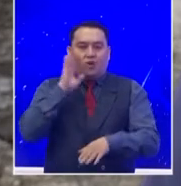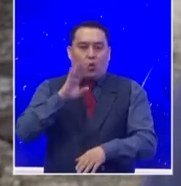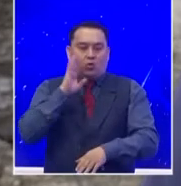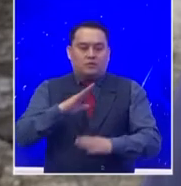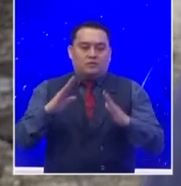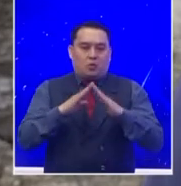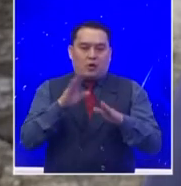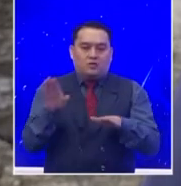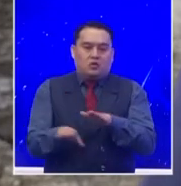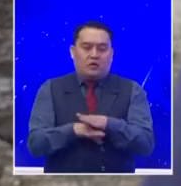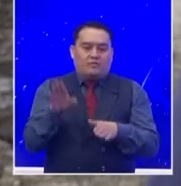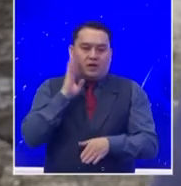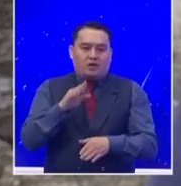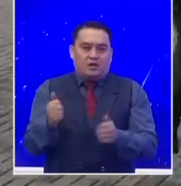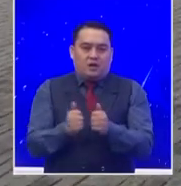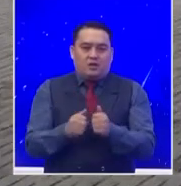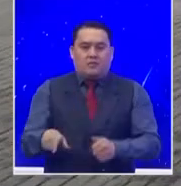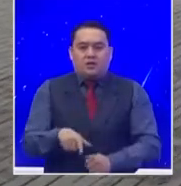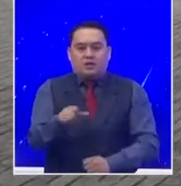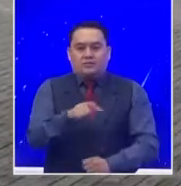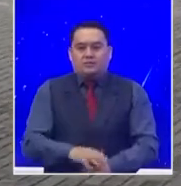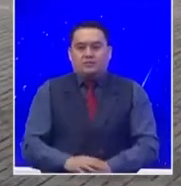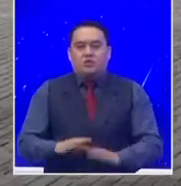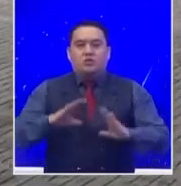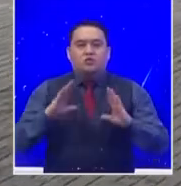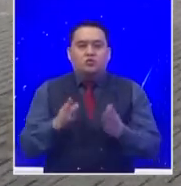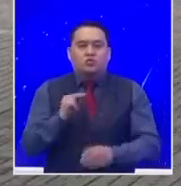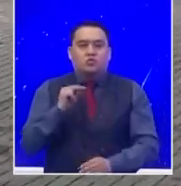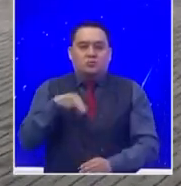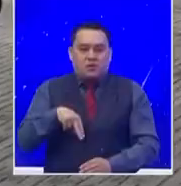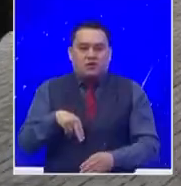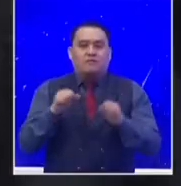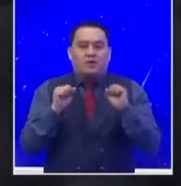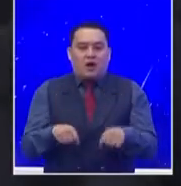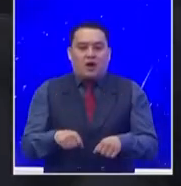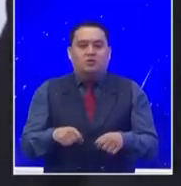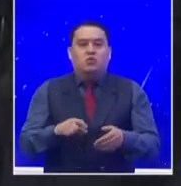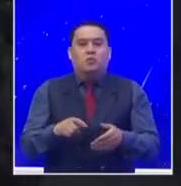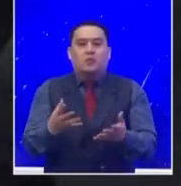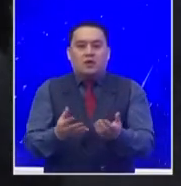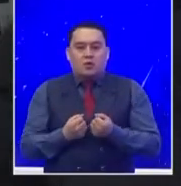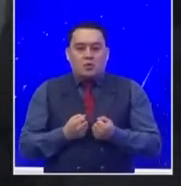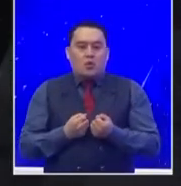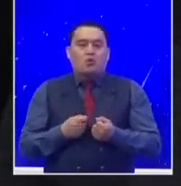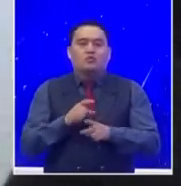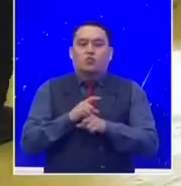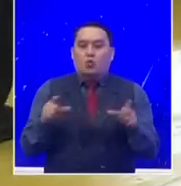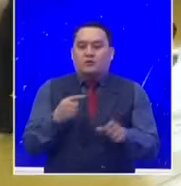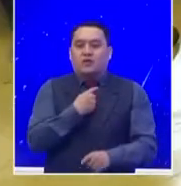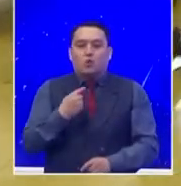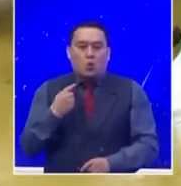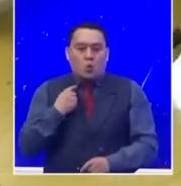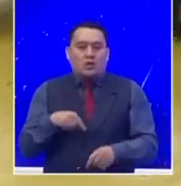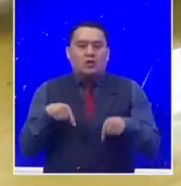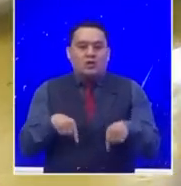жилых домов, расположенных вблизи реки Каратал. В случае ЧП спасатели областного центра развернули штабы по приему пострадавших в школах Талдыкургана.